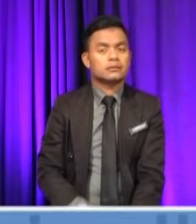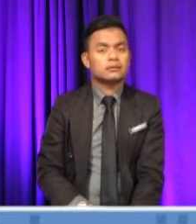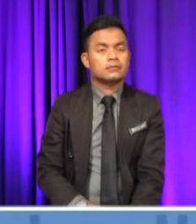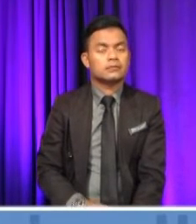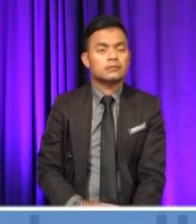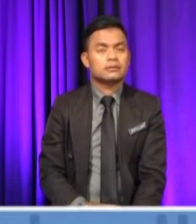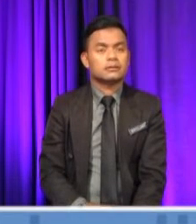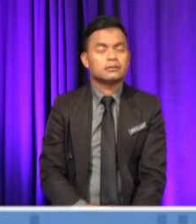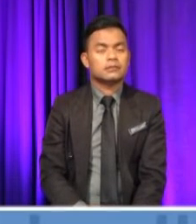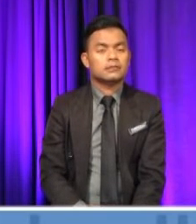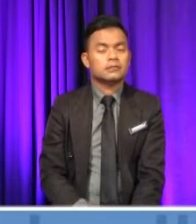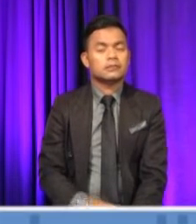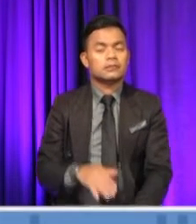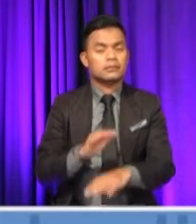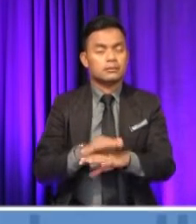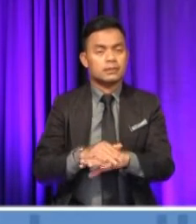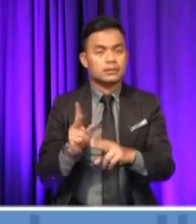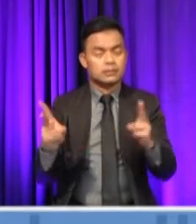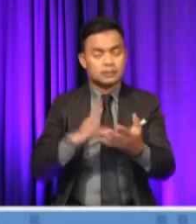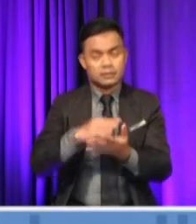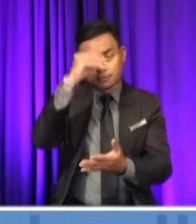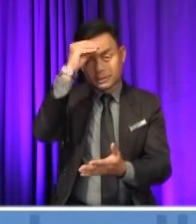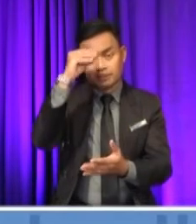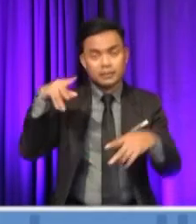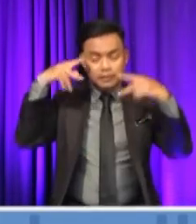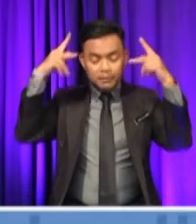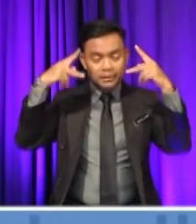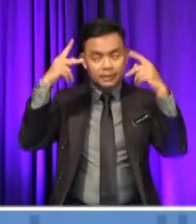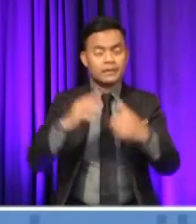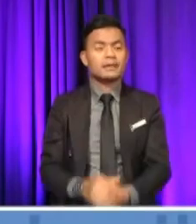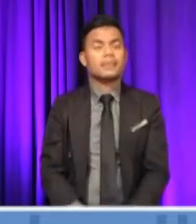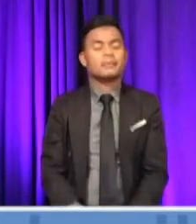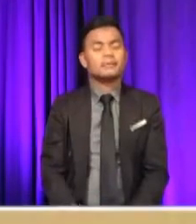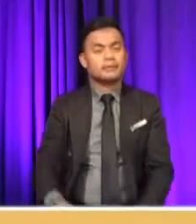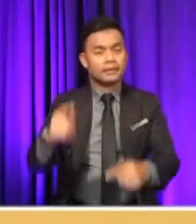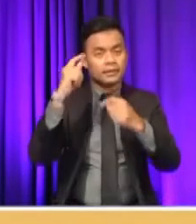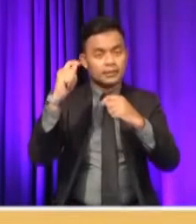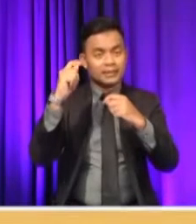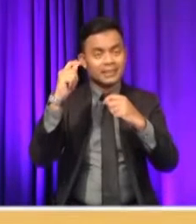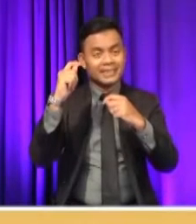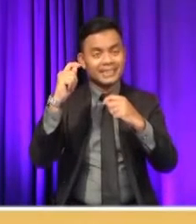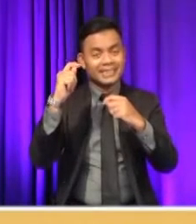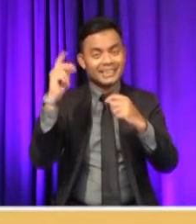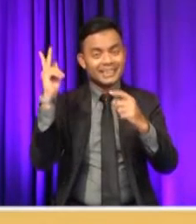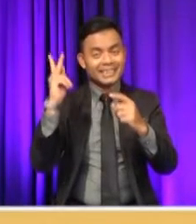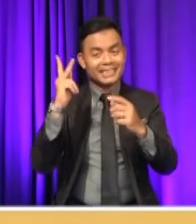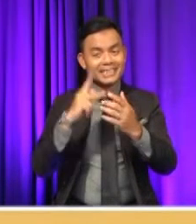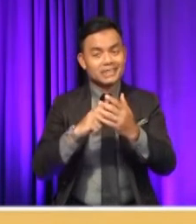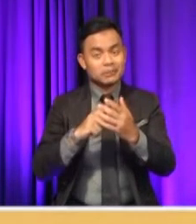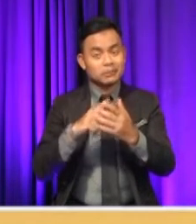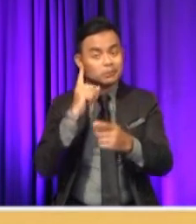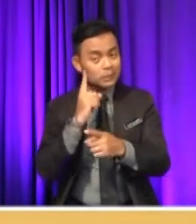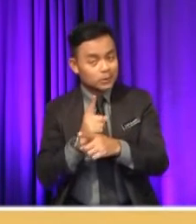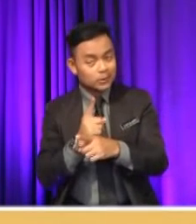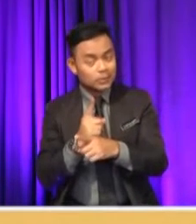dah pening sikit, dah Betul. banyak. Okey, Okey, tahniah Syahira. Walaupun kejap betul, kejap salah. Macam tu jugalah dalam periksa. Kena